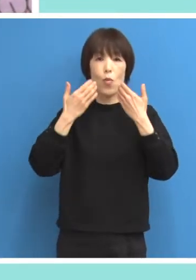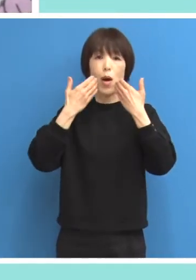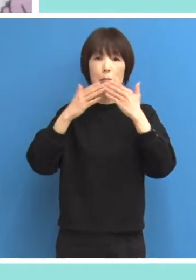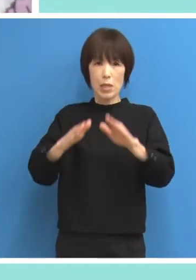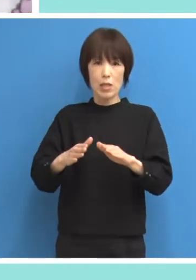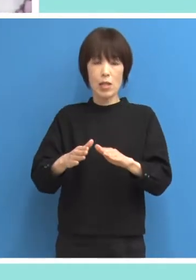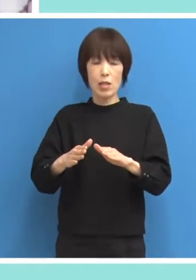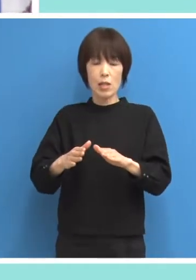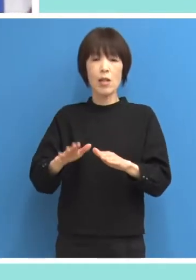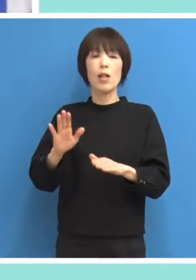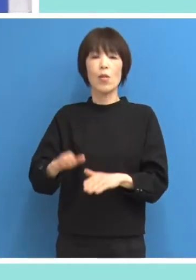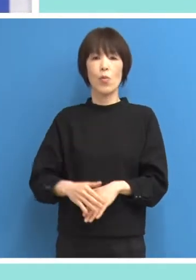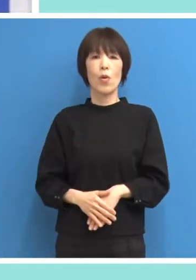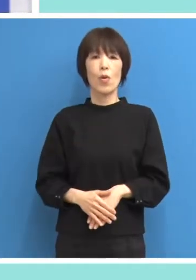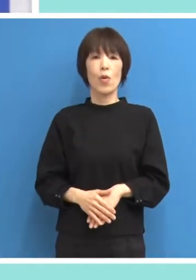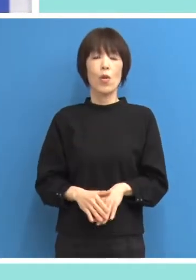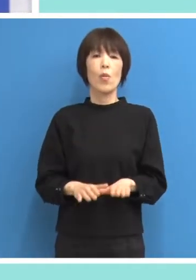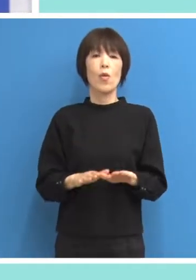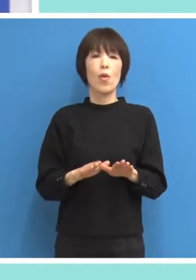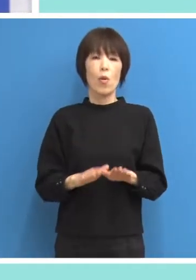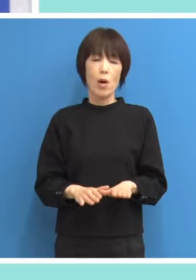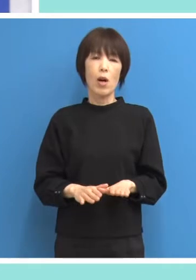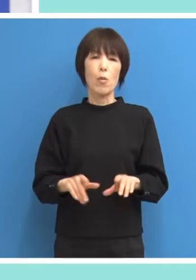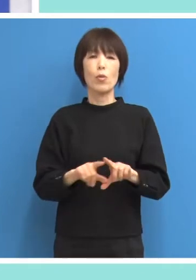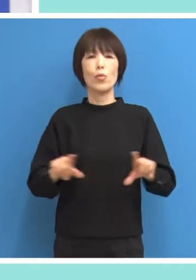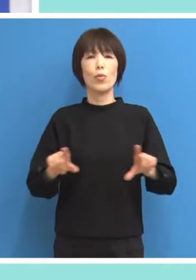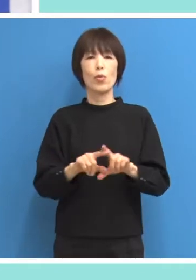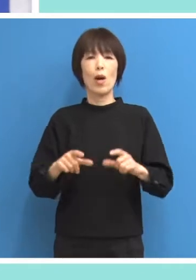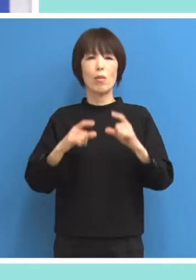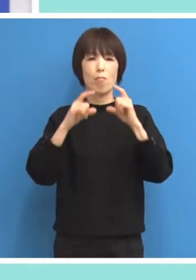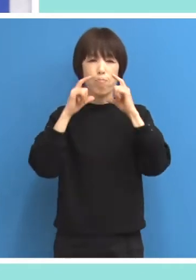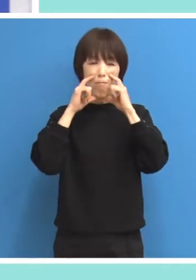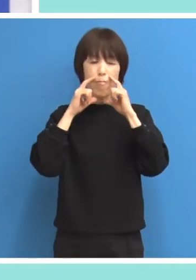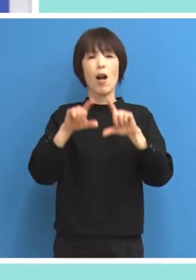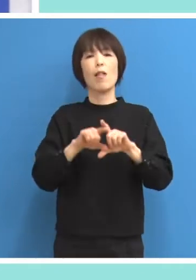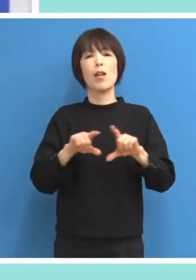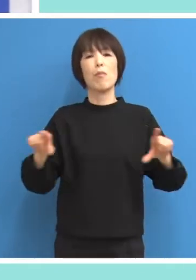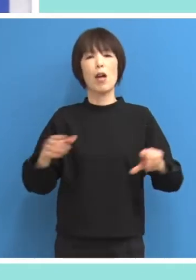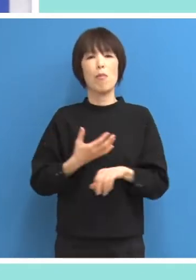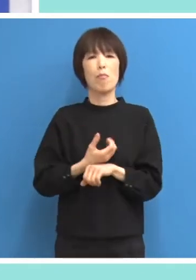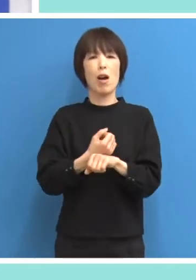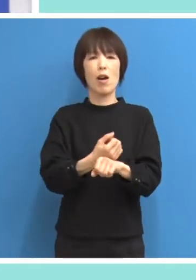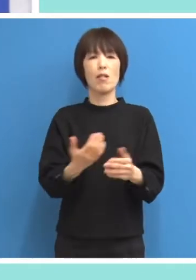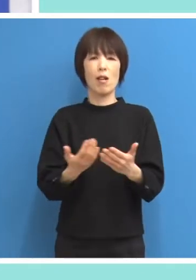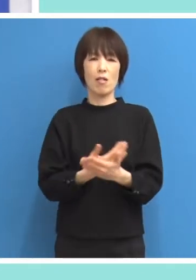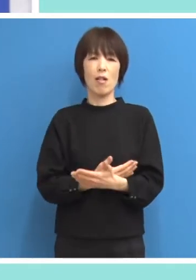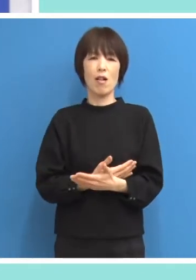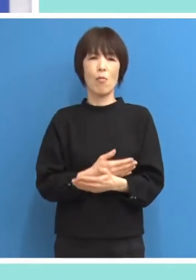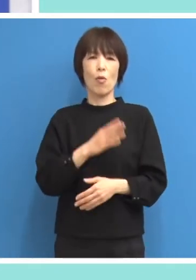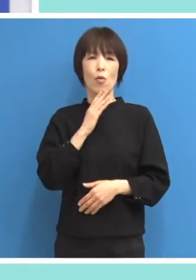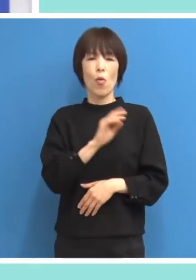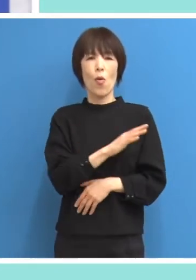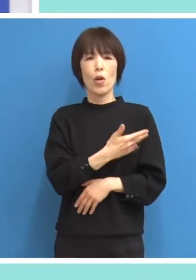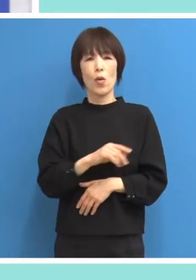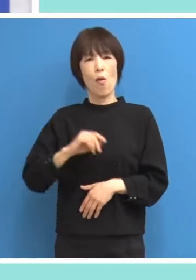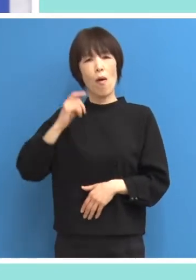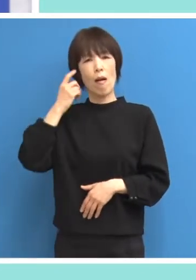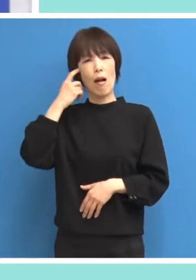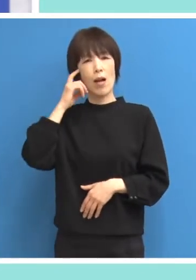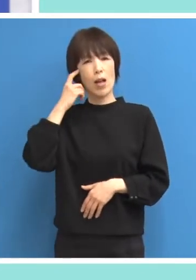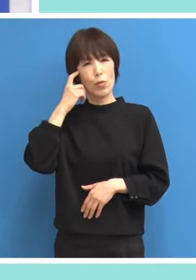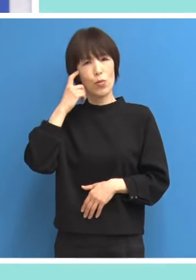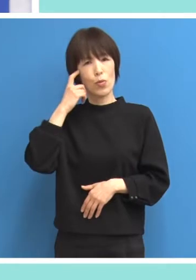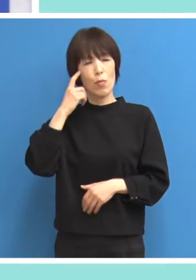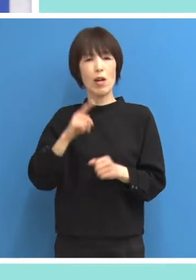ル板があるからしてませんけど、マスクをつけることがもう日常になってますし、本当にいろいろと考えさせられる